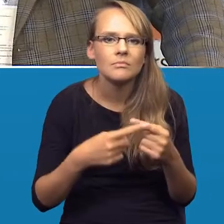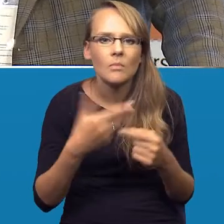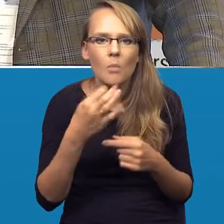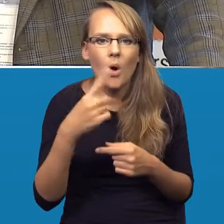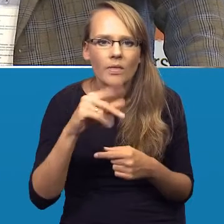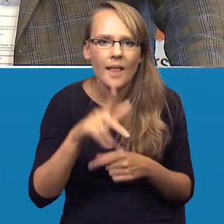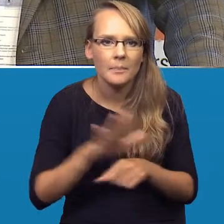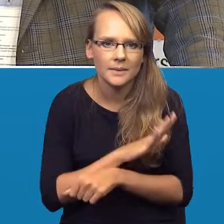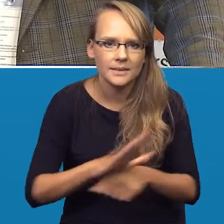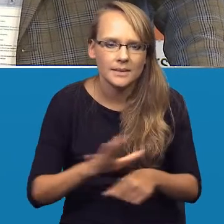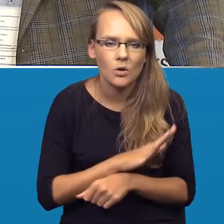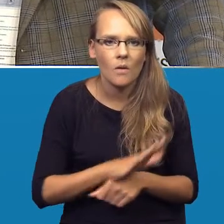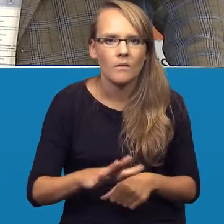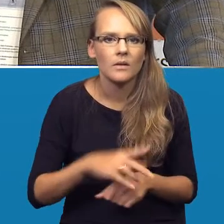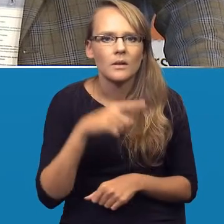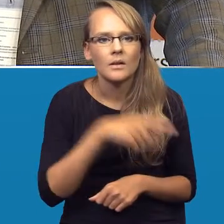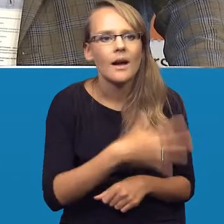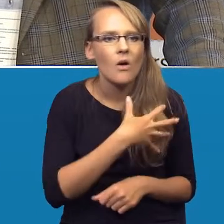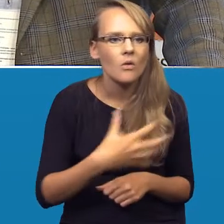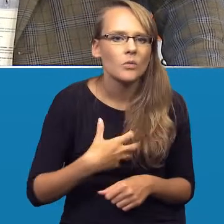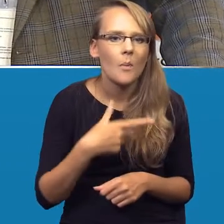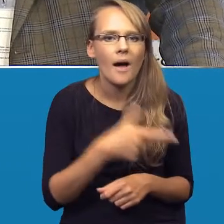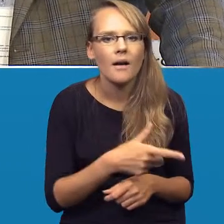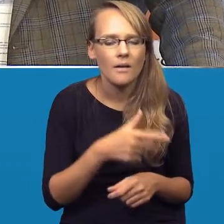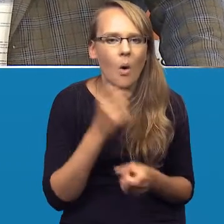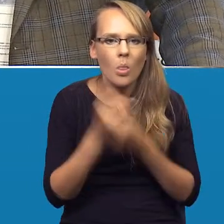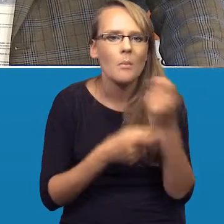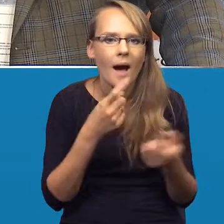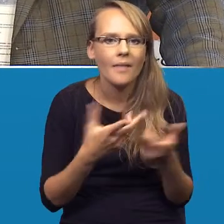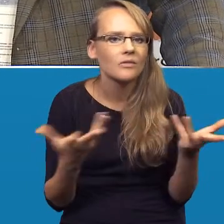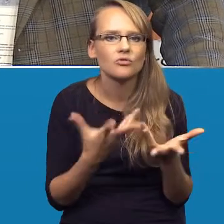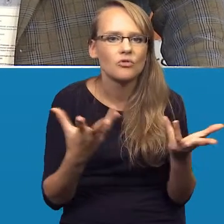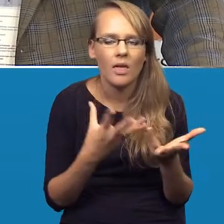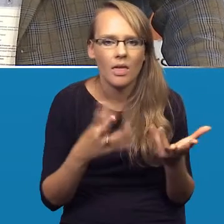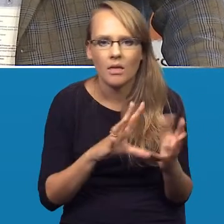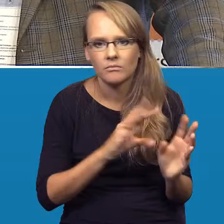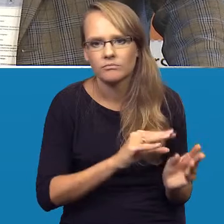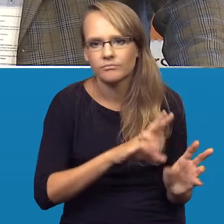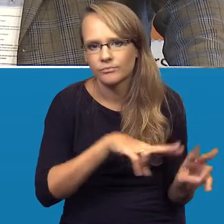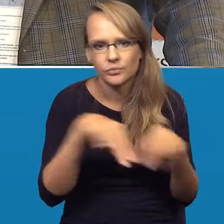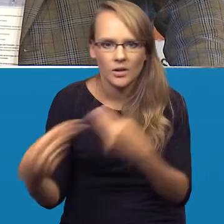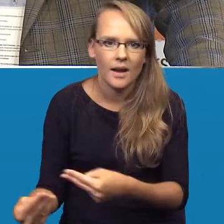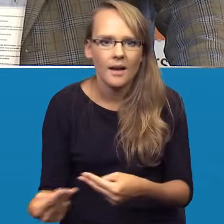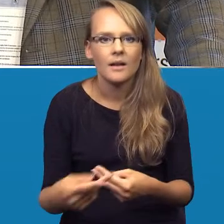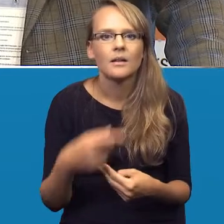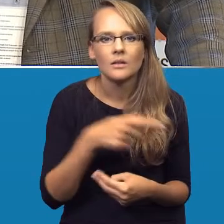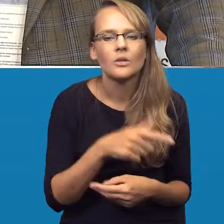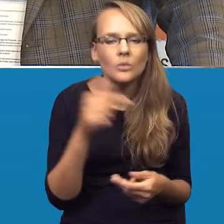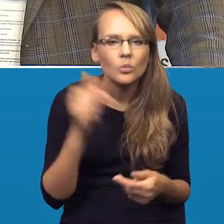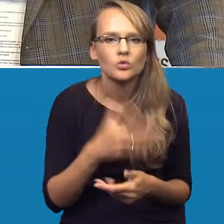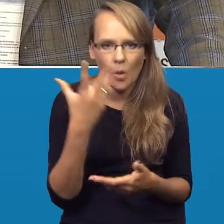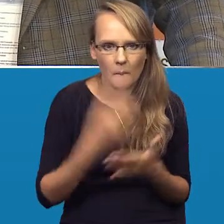dla zagospodarowania tego typu odpadów. To jest bardzo istotne, ponieważ summa summarum to zawsze musi się jakoś